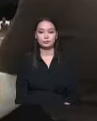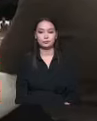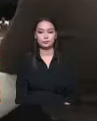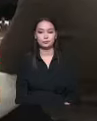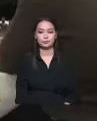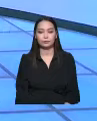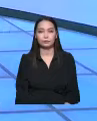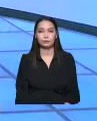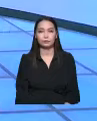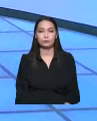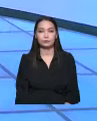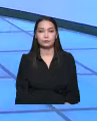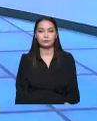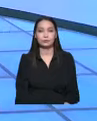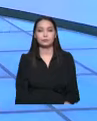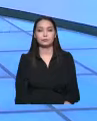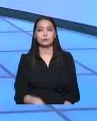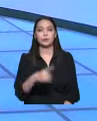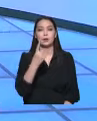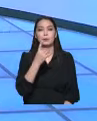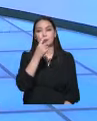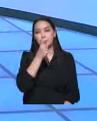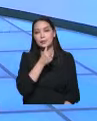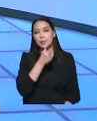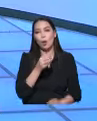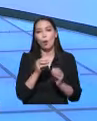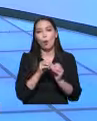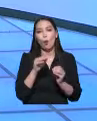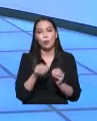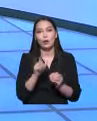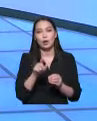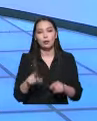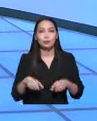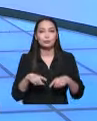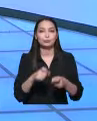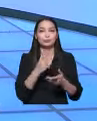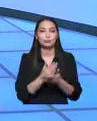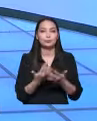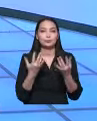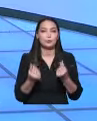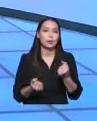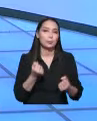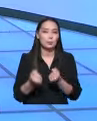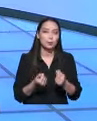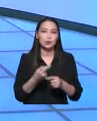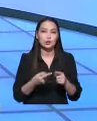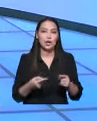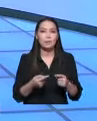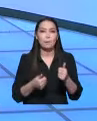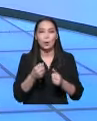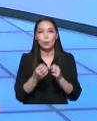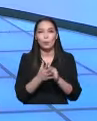Таймс. Бір мезгілде 10 мың адам жүгірді. Бірлік жүгірісі республикалық жартылай марафоны 15 өңірде